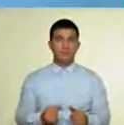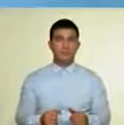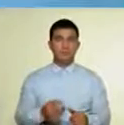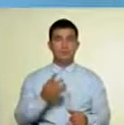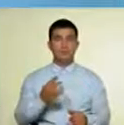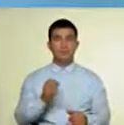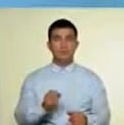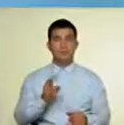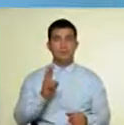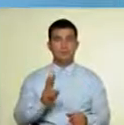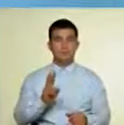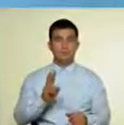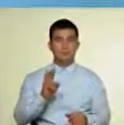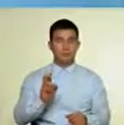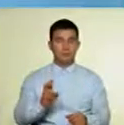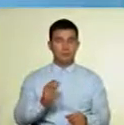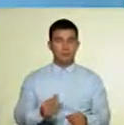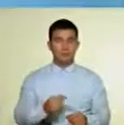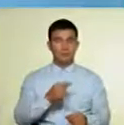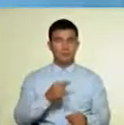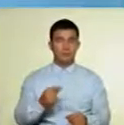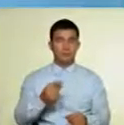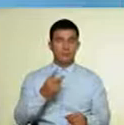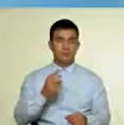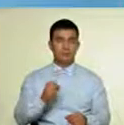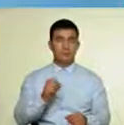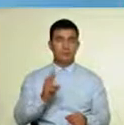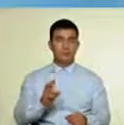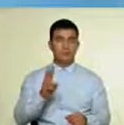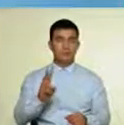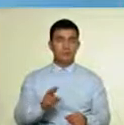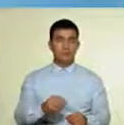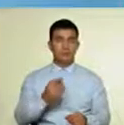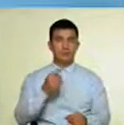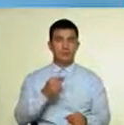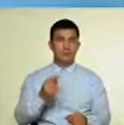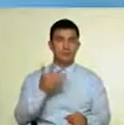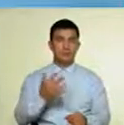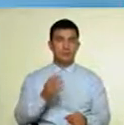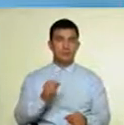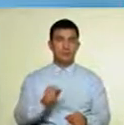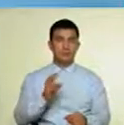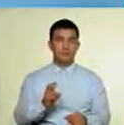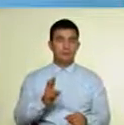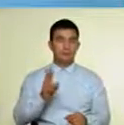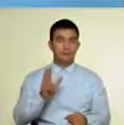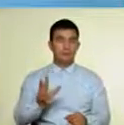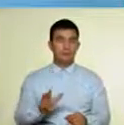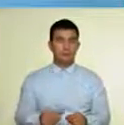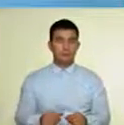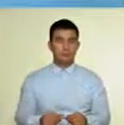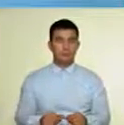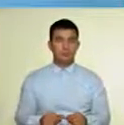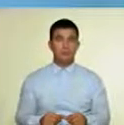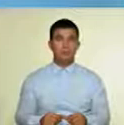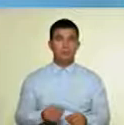4a kvadrat b minus 2ab kvadrat minus 5ab kub.